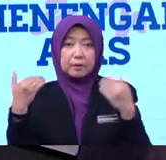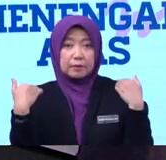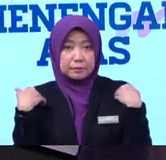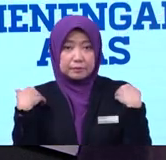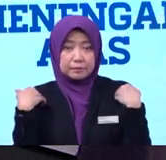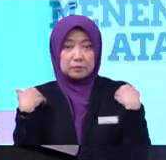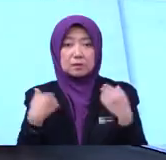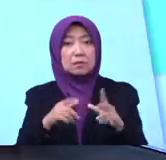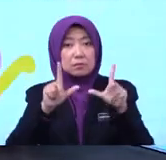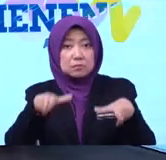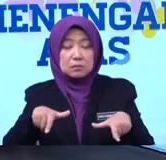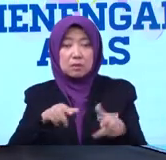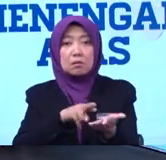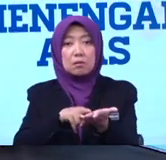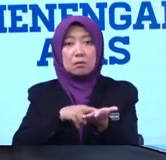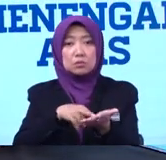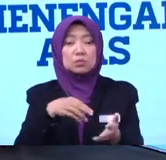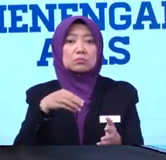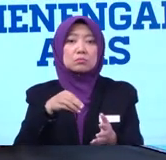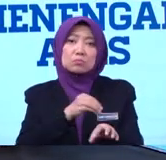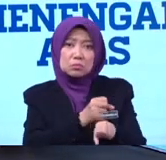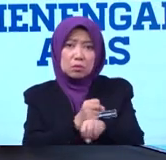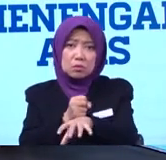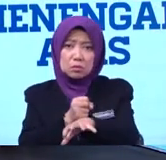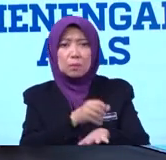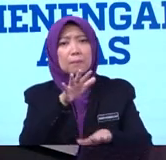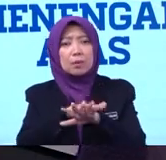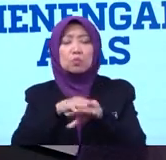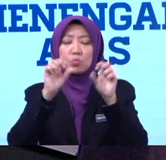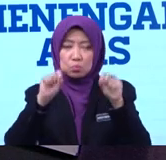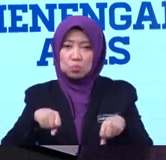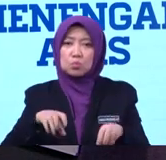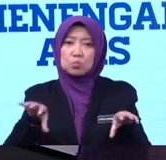itu juga merupakan satu bentuk pencemaran alam sekitar